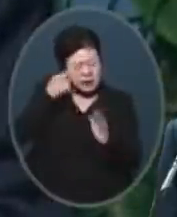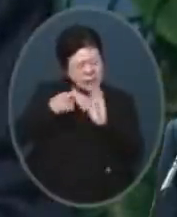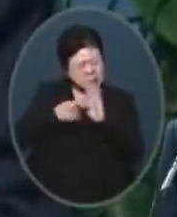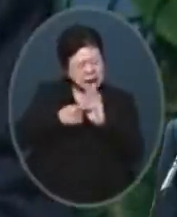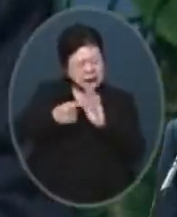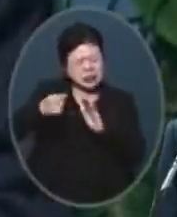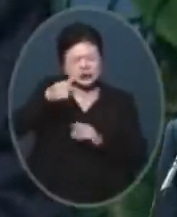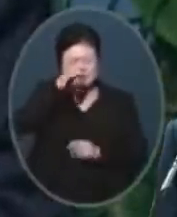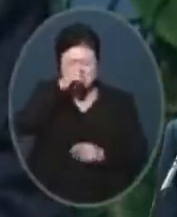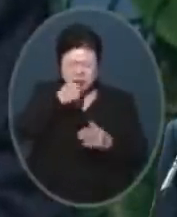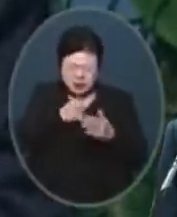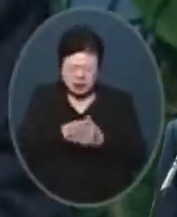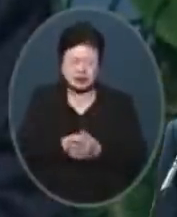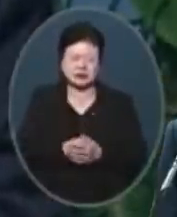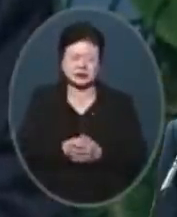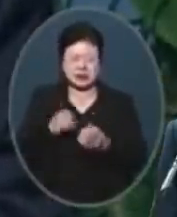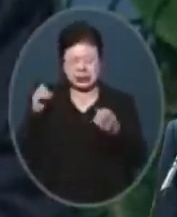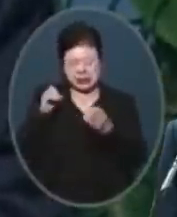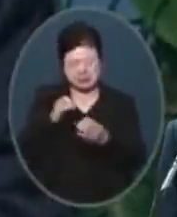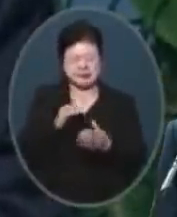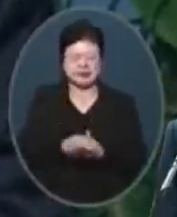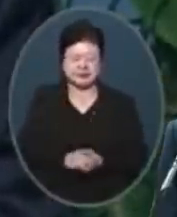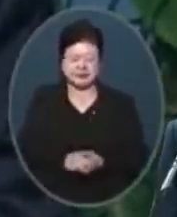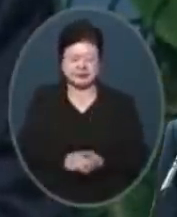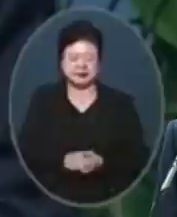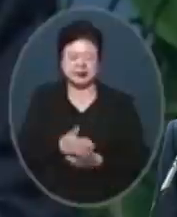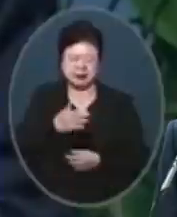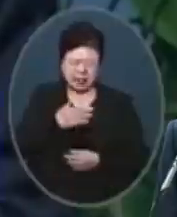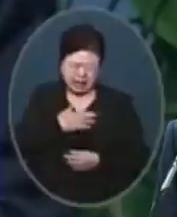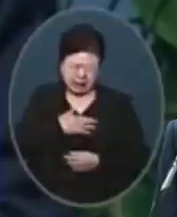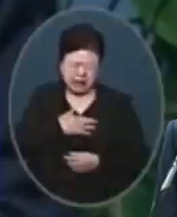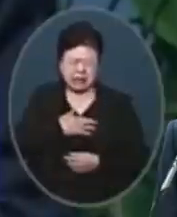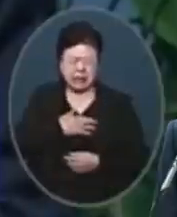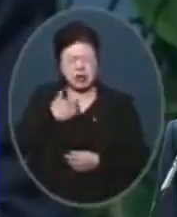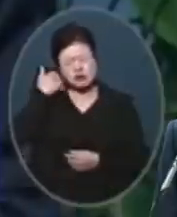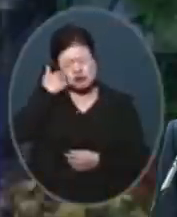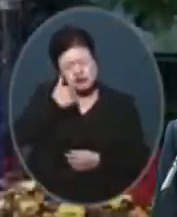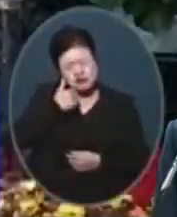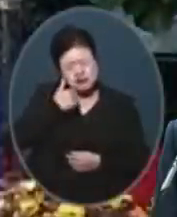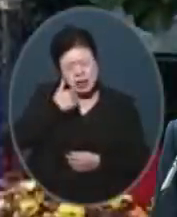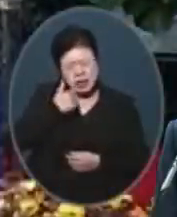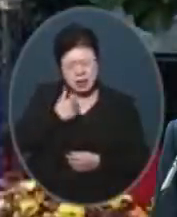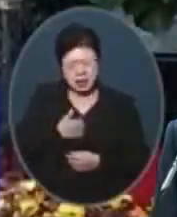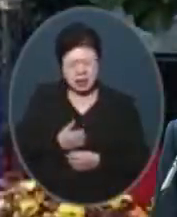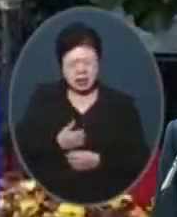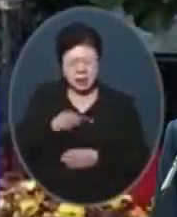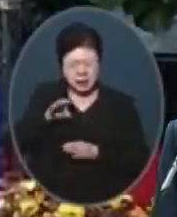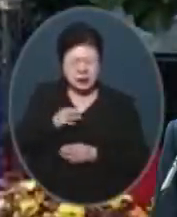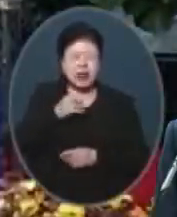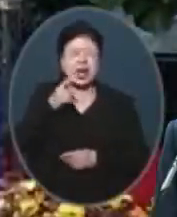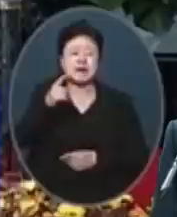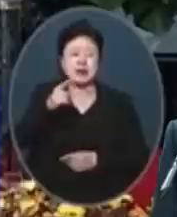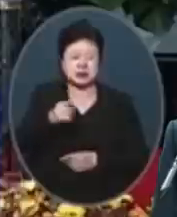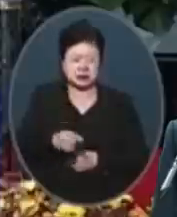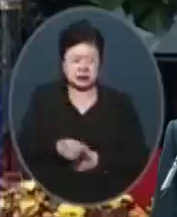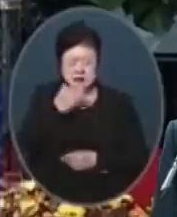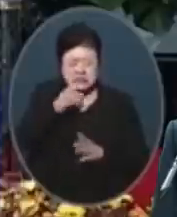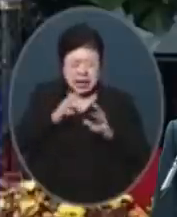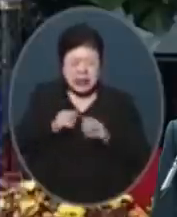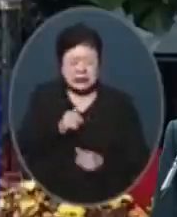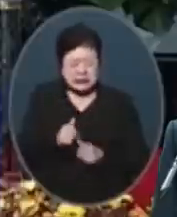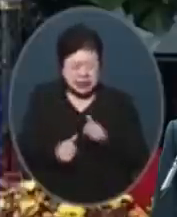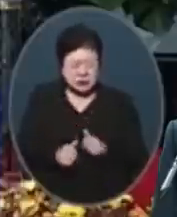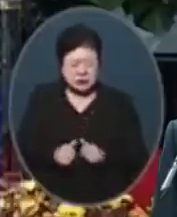자화상을 가지고 이렇게 대답했습니다. 내가 누구에게 바로에게 가며 이스라엘